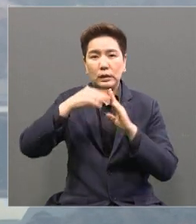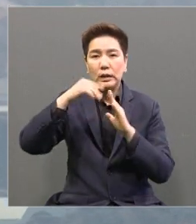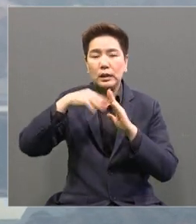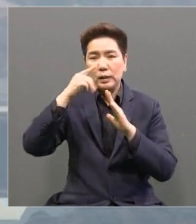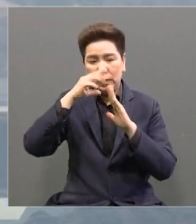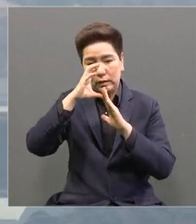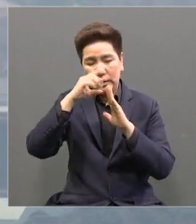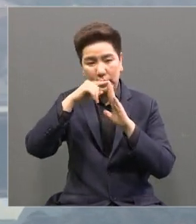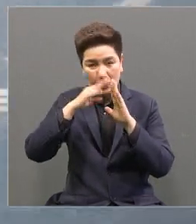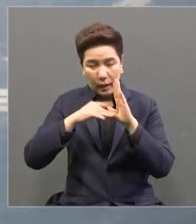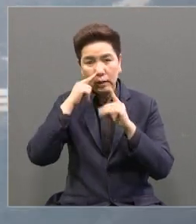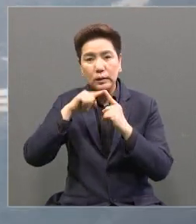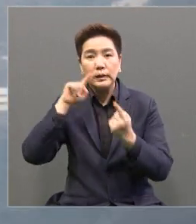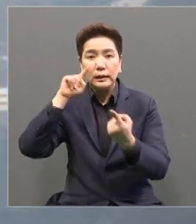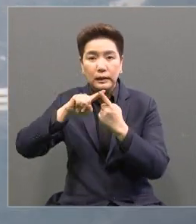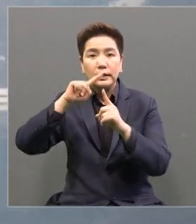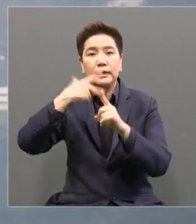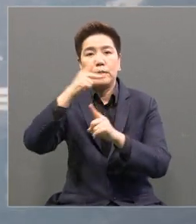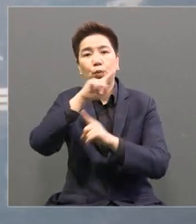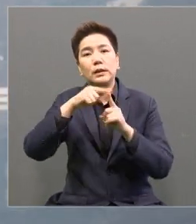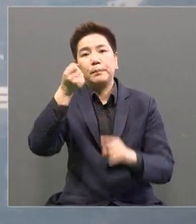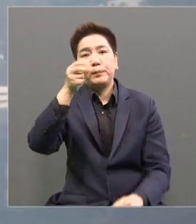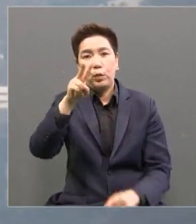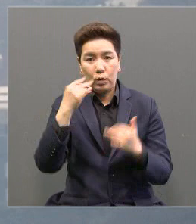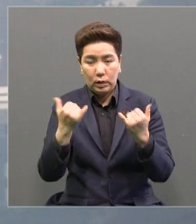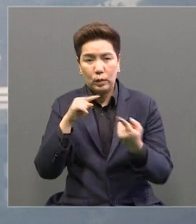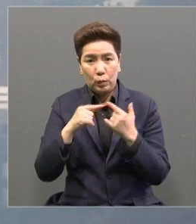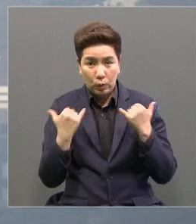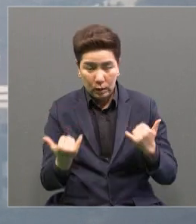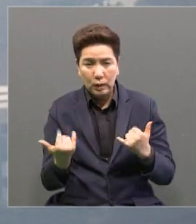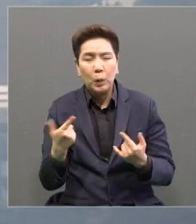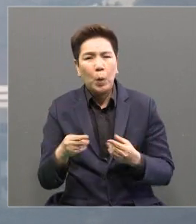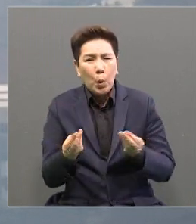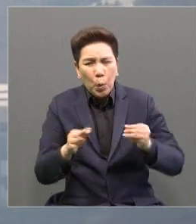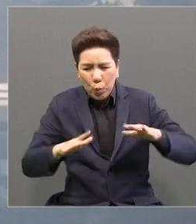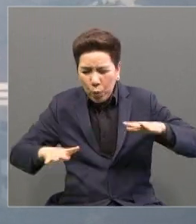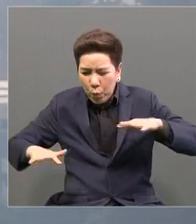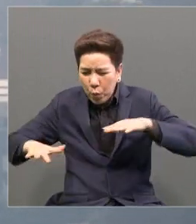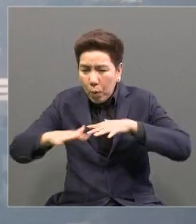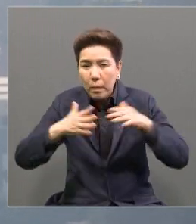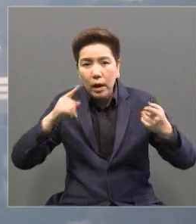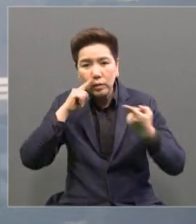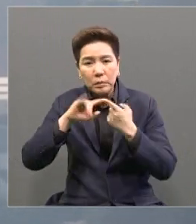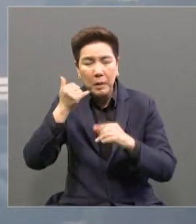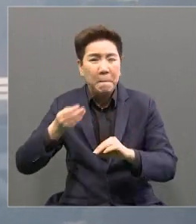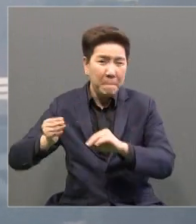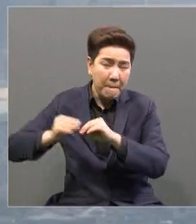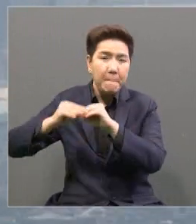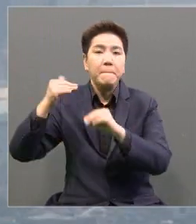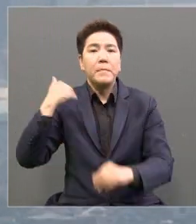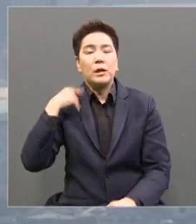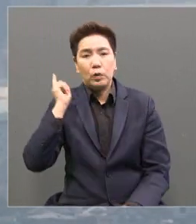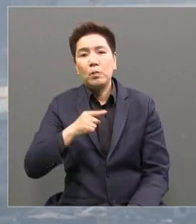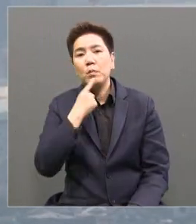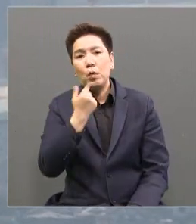ไปจนถึงวันที่ 12มีนาคมครับหลายคนบอกว่าช่วงนี้ก็โอ้โหฝุ่นสูงอยู่แล้วยังมีแนวโน้มจะสูงขึ้นอีกหรอ